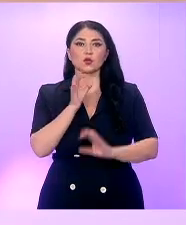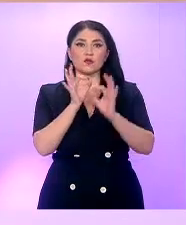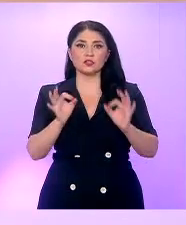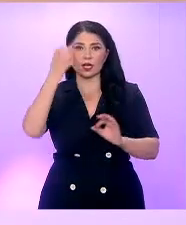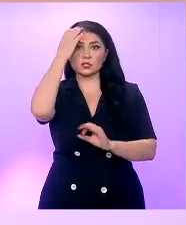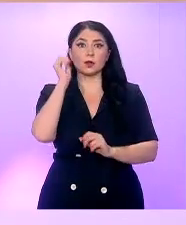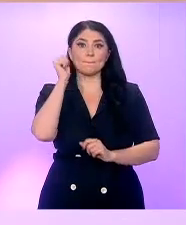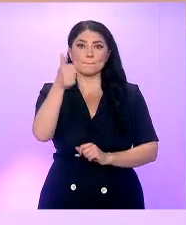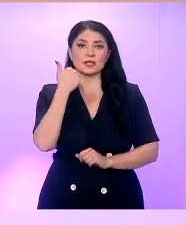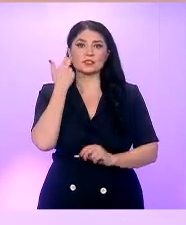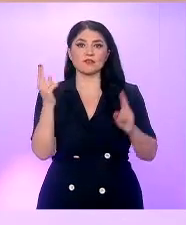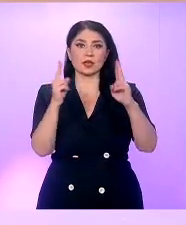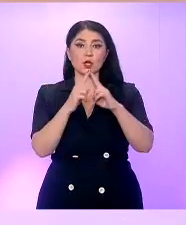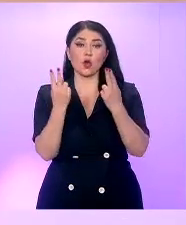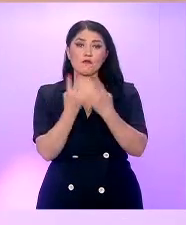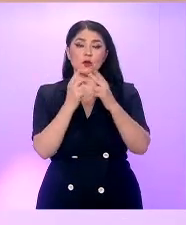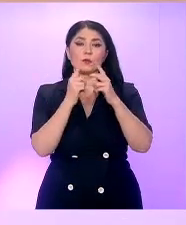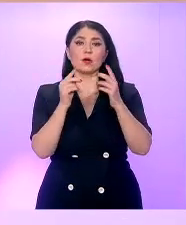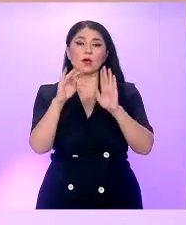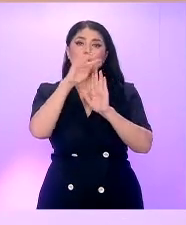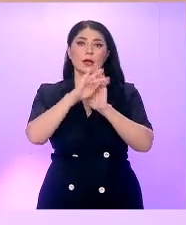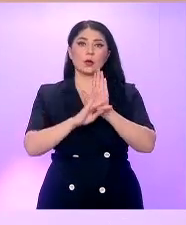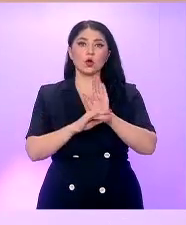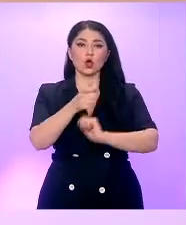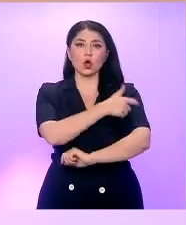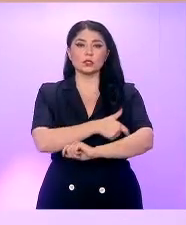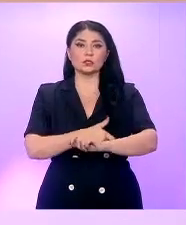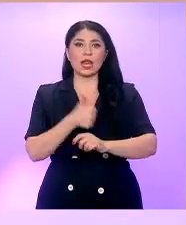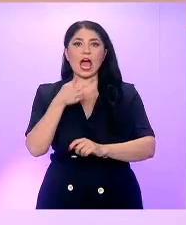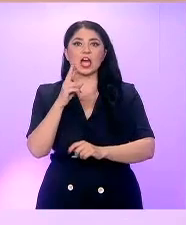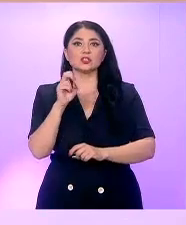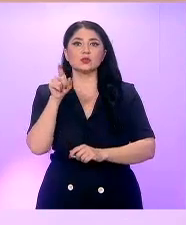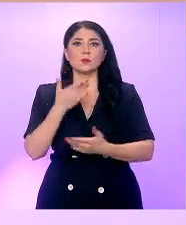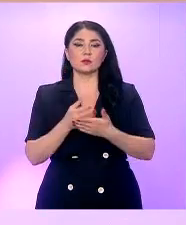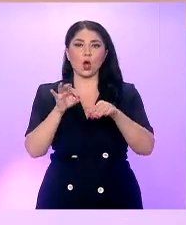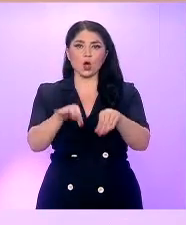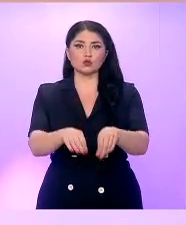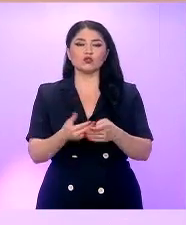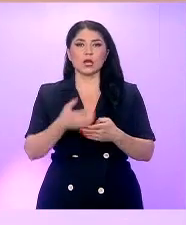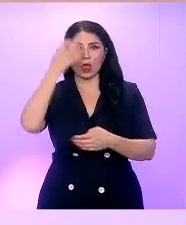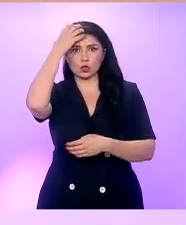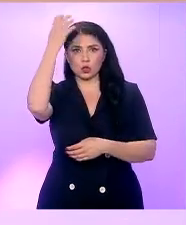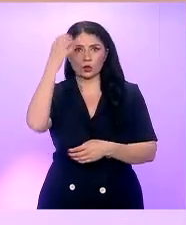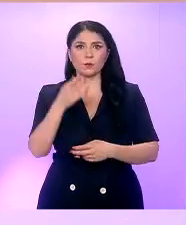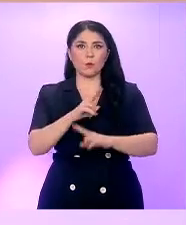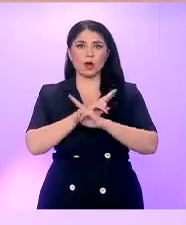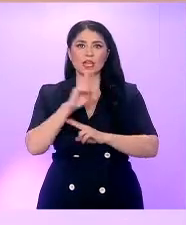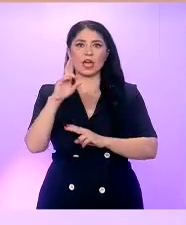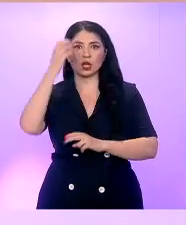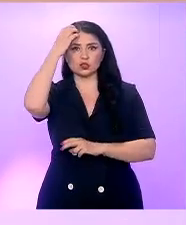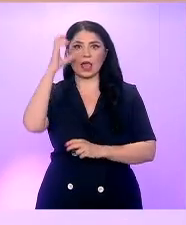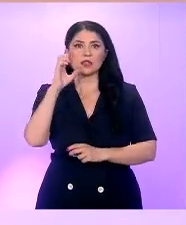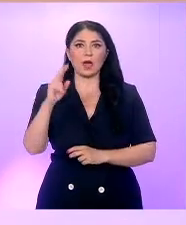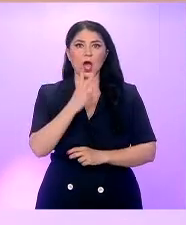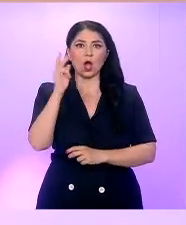oficial rege mâine, când se va întruni, conform protocolului, Consiliul de Ascensiune la tron. Moartea reginei Elisabeta a II-a și